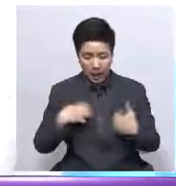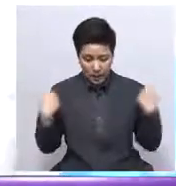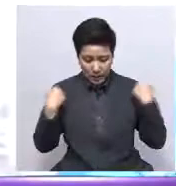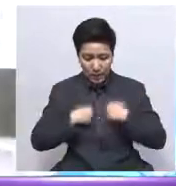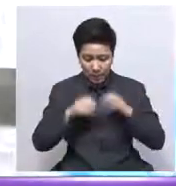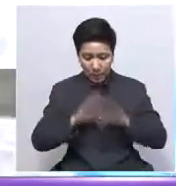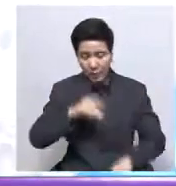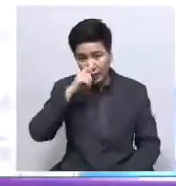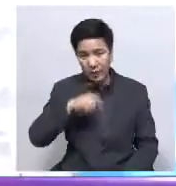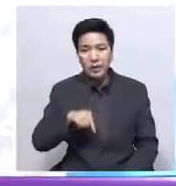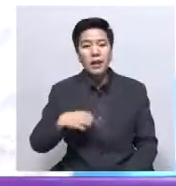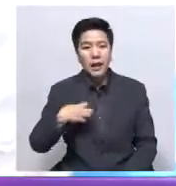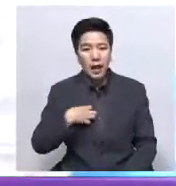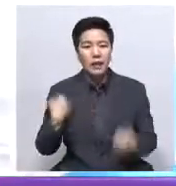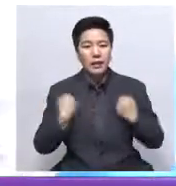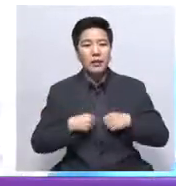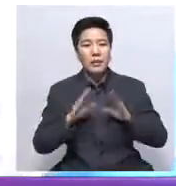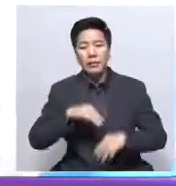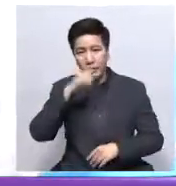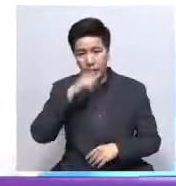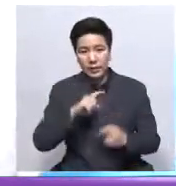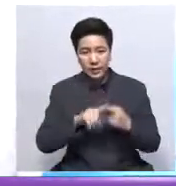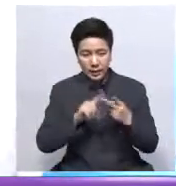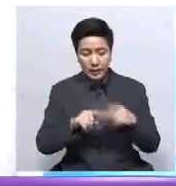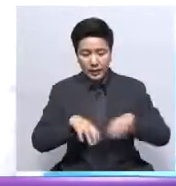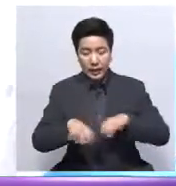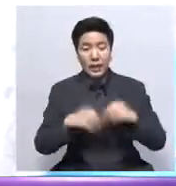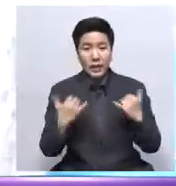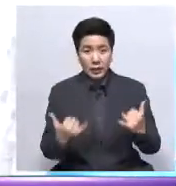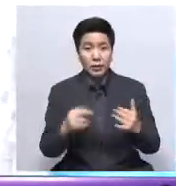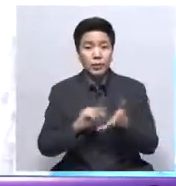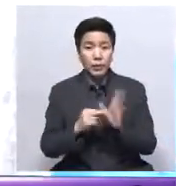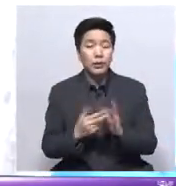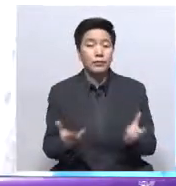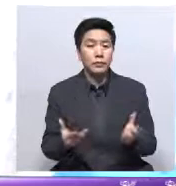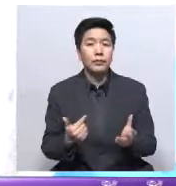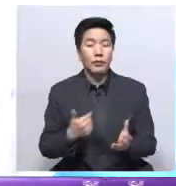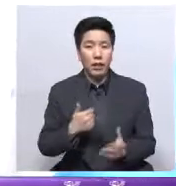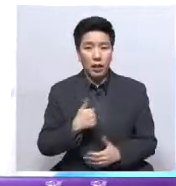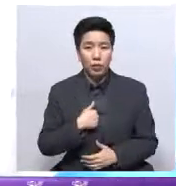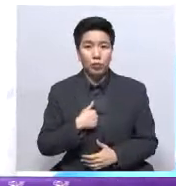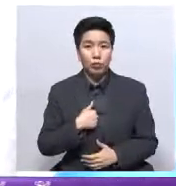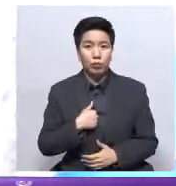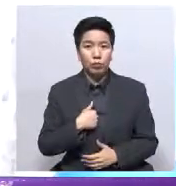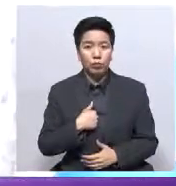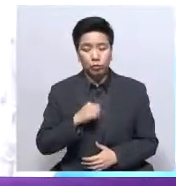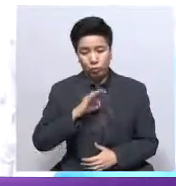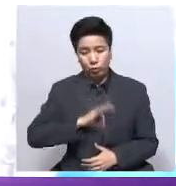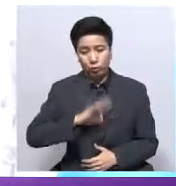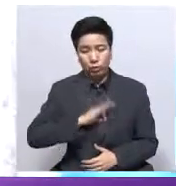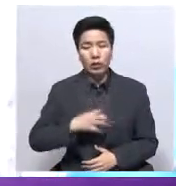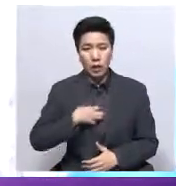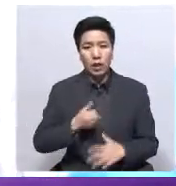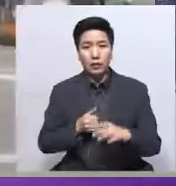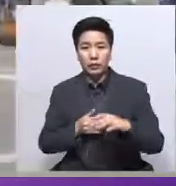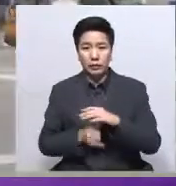บบนี้แบบใส่อยากใส่มานานแต่พอมีการจัดงานครั้งนี้ก็เลยทำให้แบบว่าเรามีความรู้สึกว่าเราอยาก